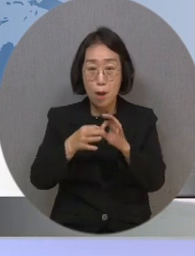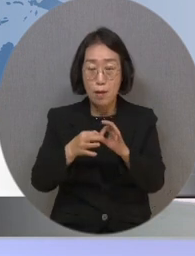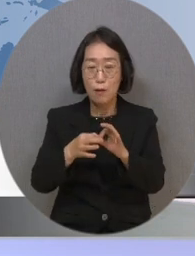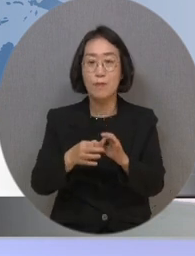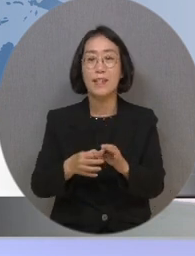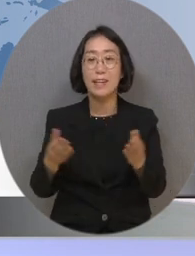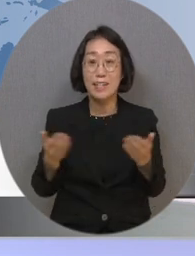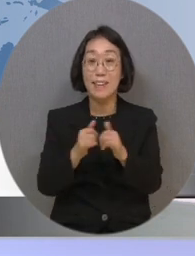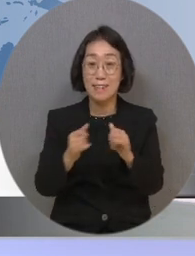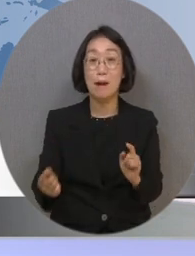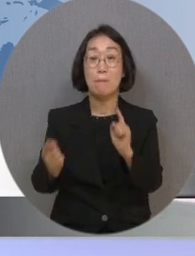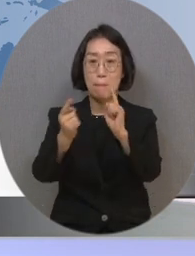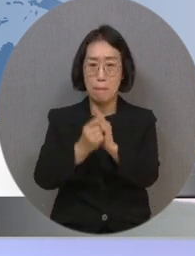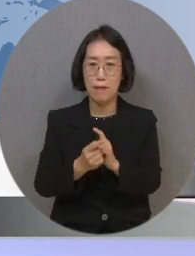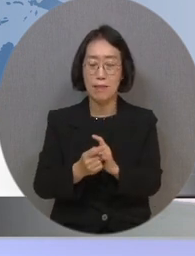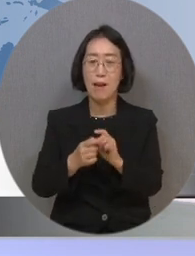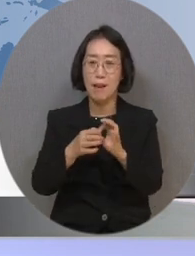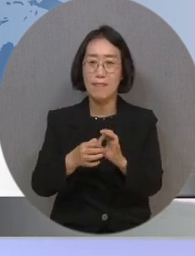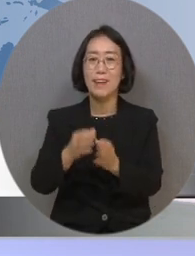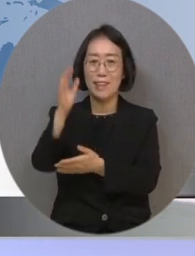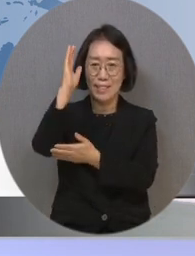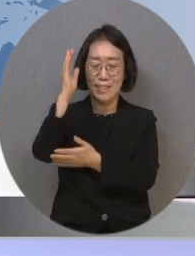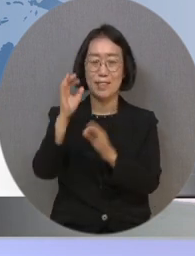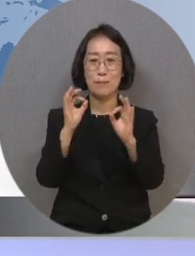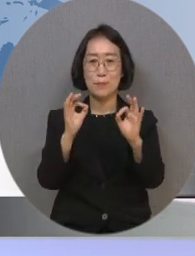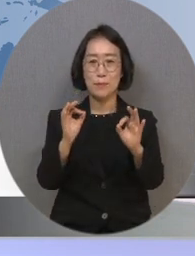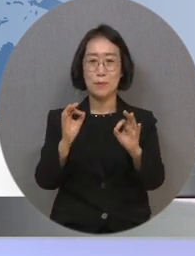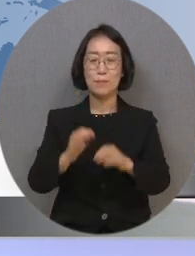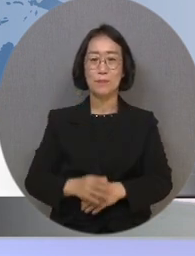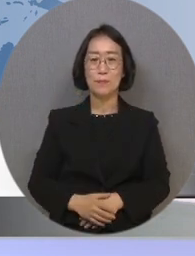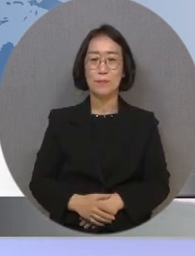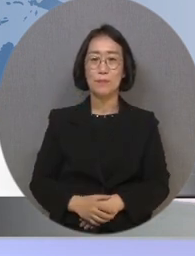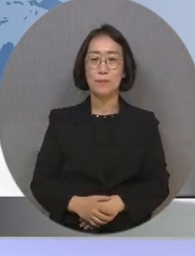만나 장애인 활동지원에 관한 이야기를 담아왔습니다.